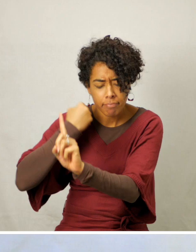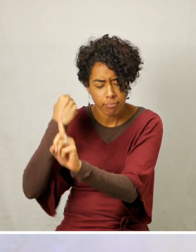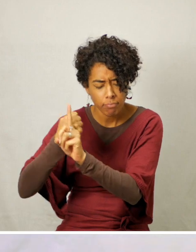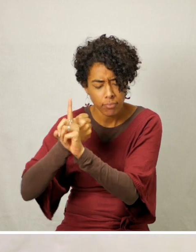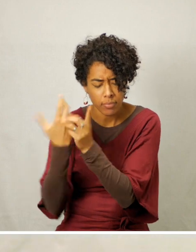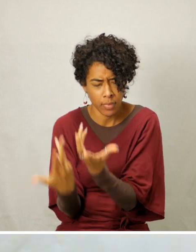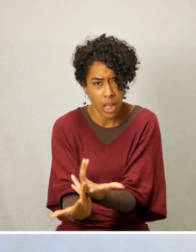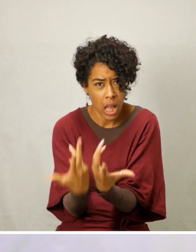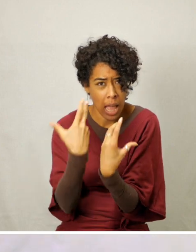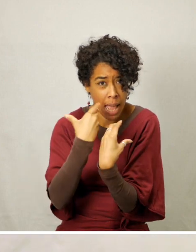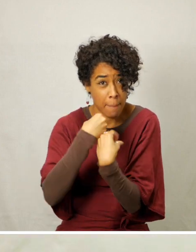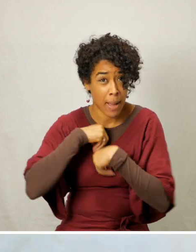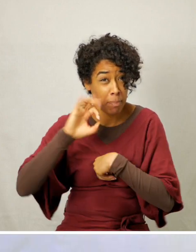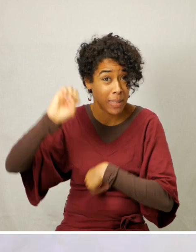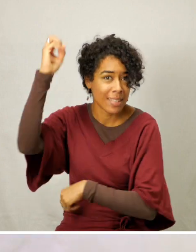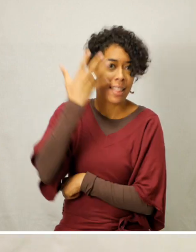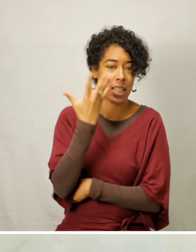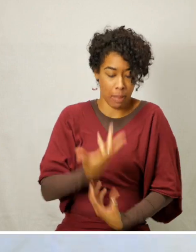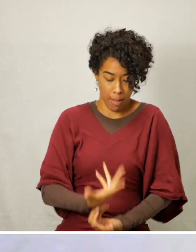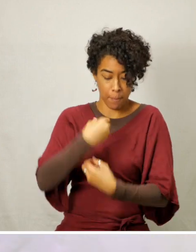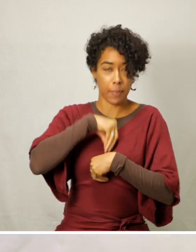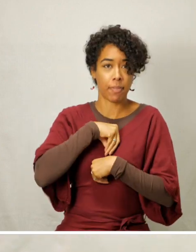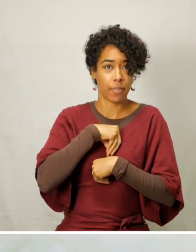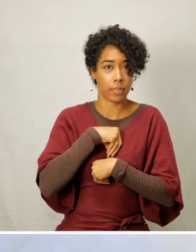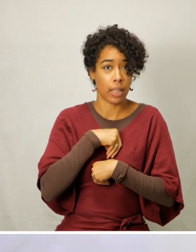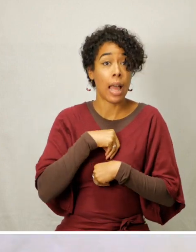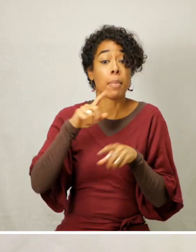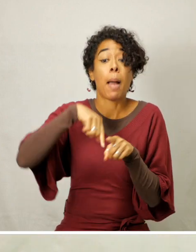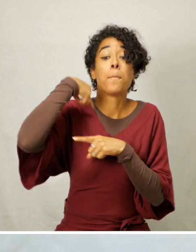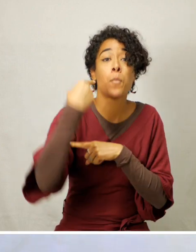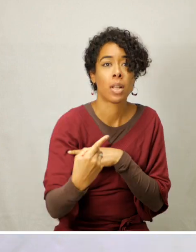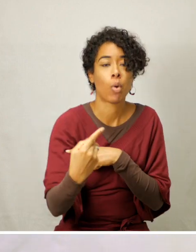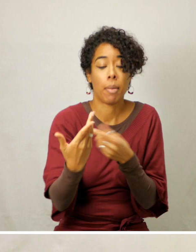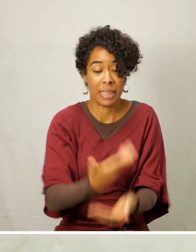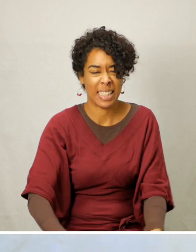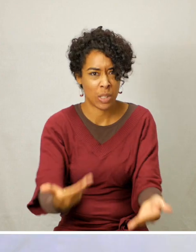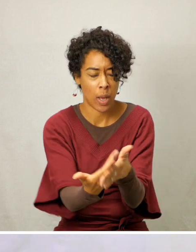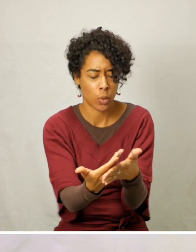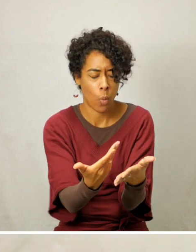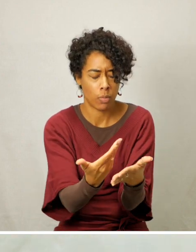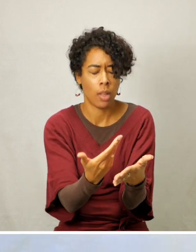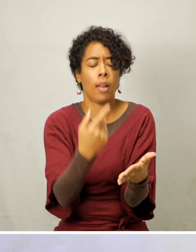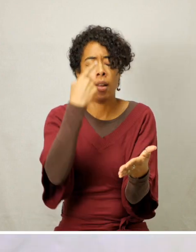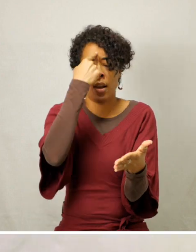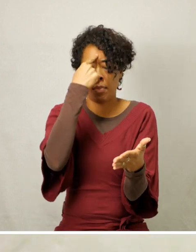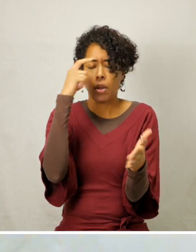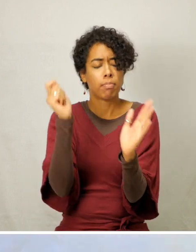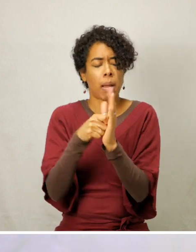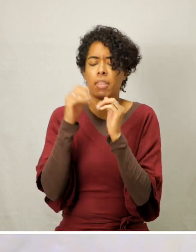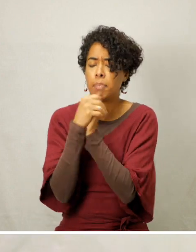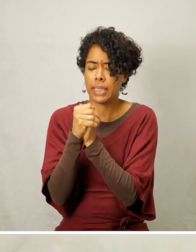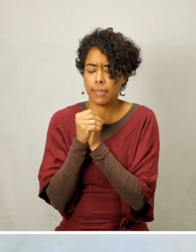par la pensée de Dieu. Au moment où tu vas te présenter la prochaine fois devant une situation et que tu vas commencer à prier,